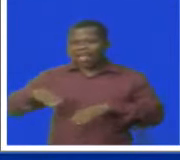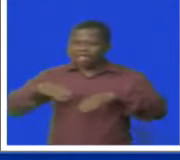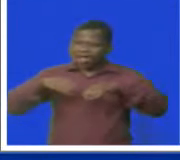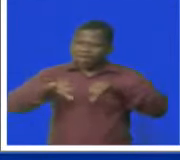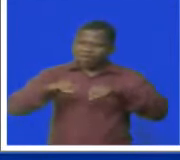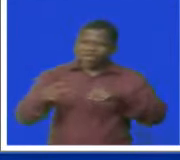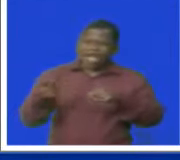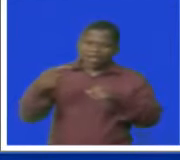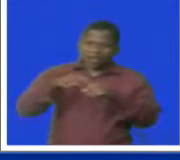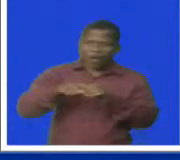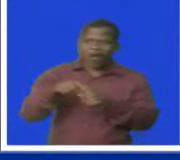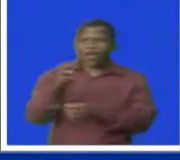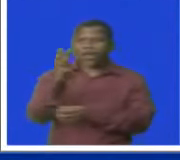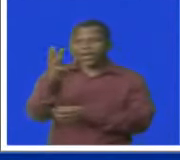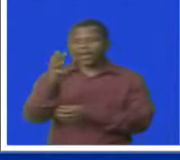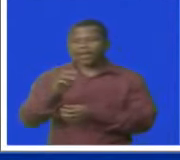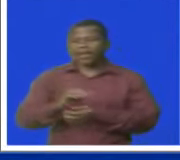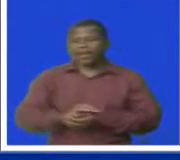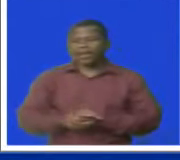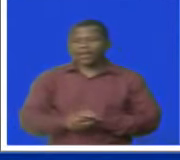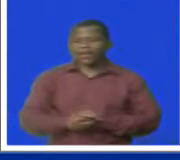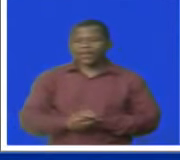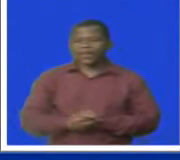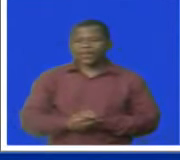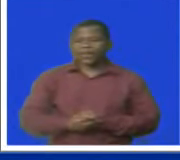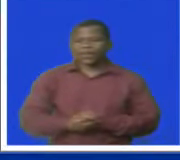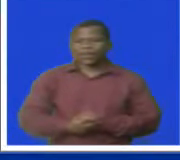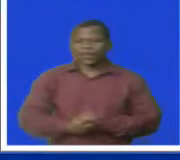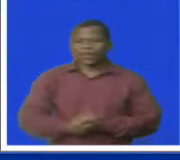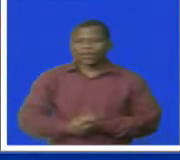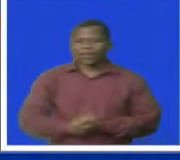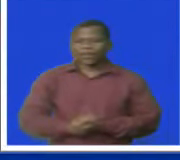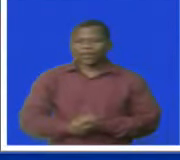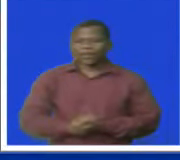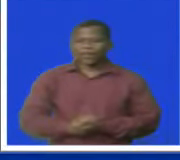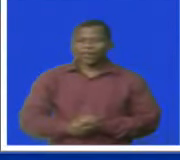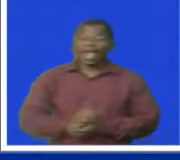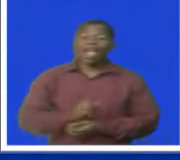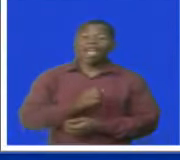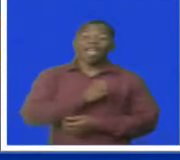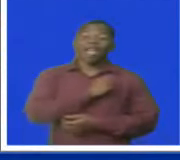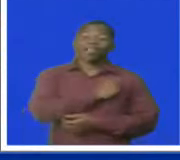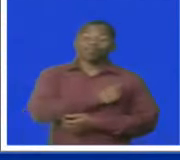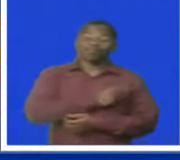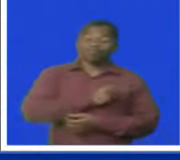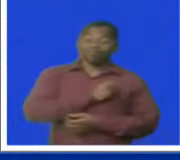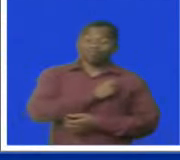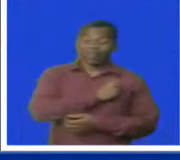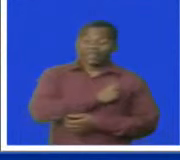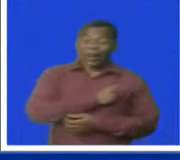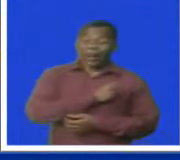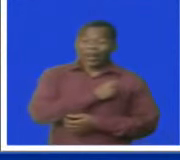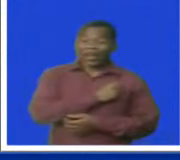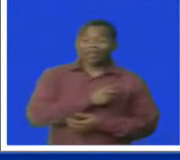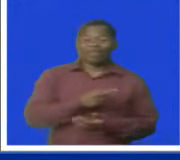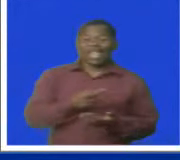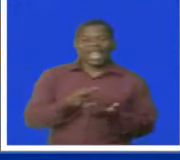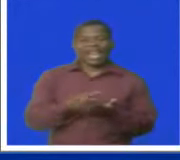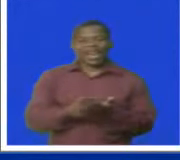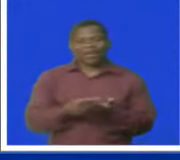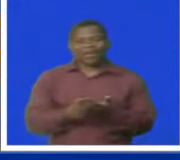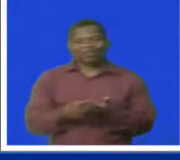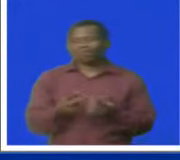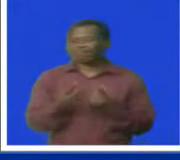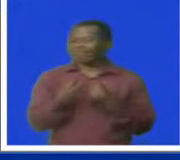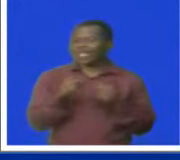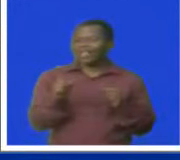Sifiso Nxumalo ngina Smova Shongwe emathendele. Asiqalise amasotho lamahle ngekuphambana kwetinkomishi kepha ke umbiko lesiphuma